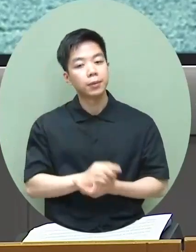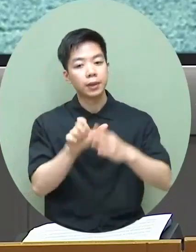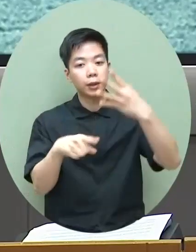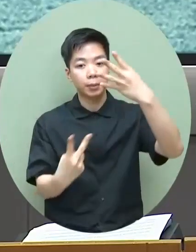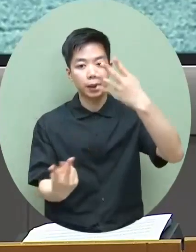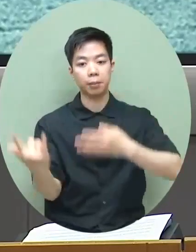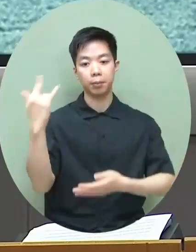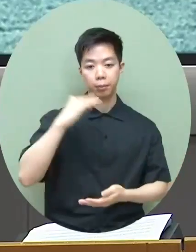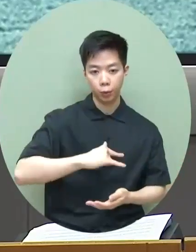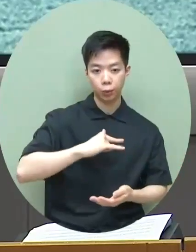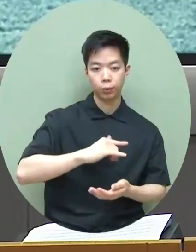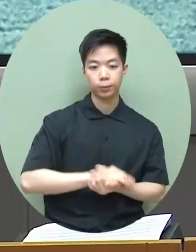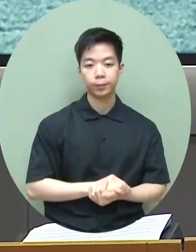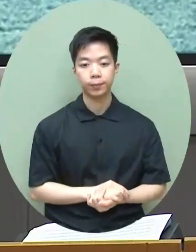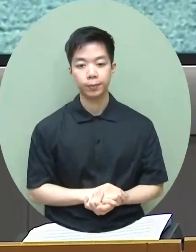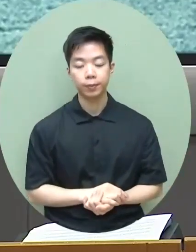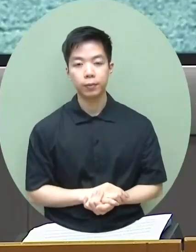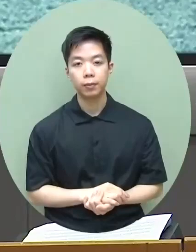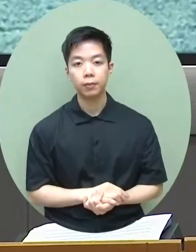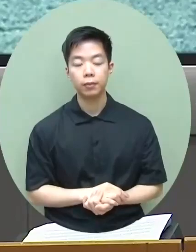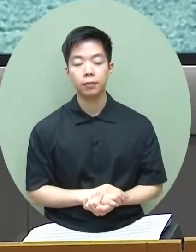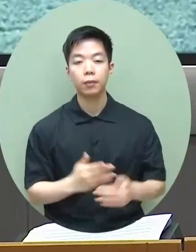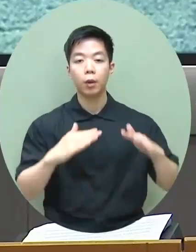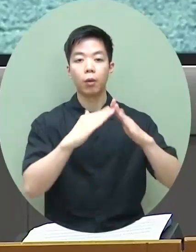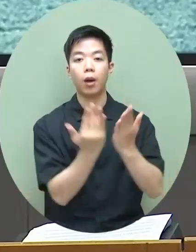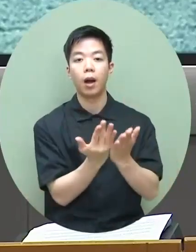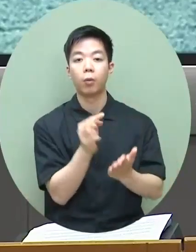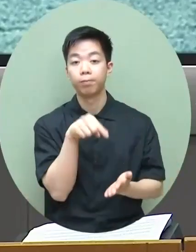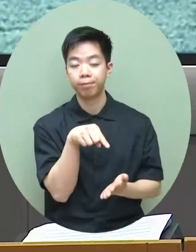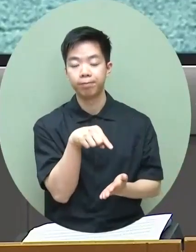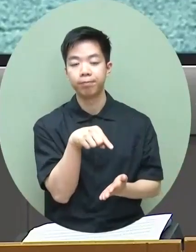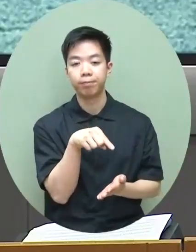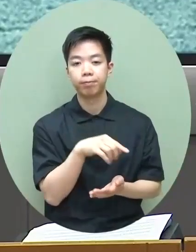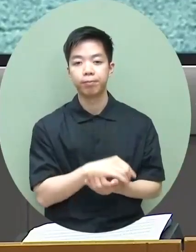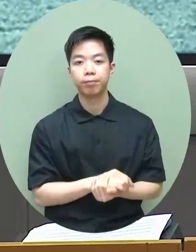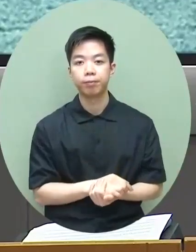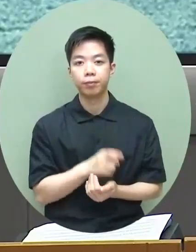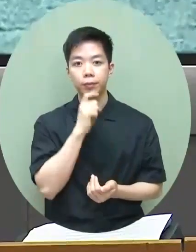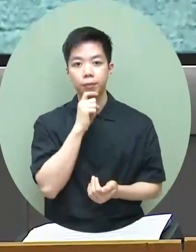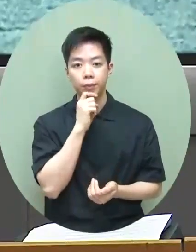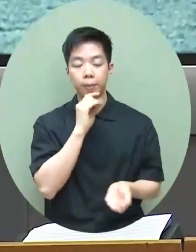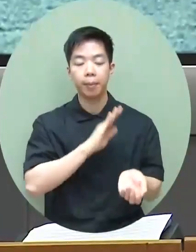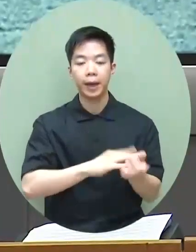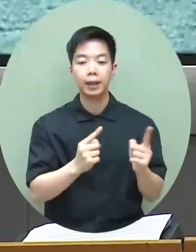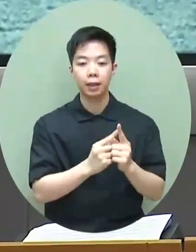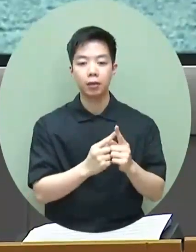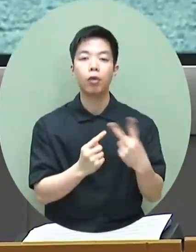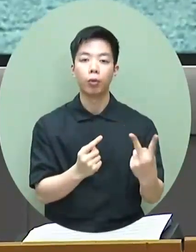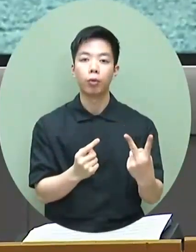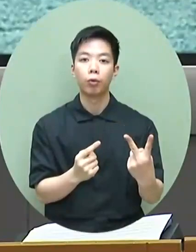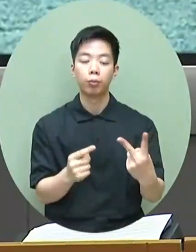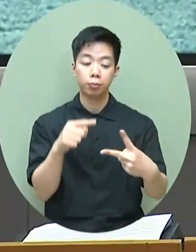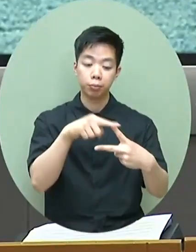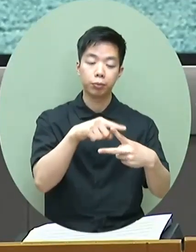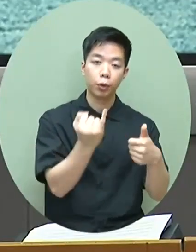就嗰間學校咧係是有兩位人士，即係個學生一個老師係即係上個禮拜同埋今個禮